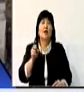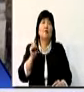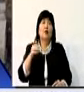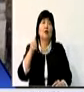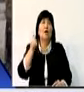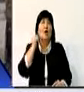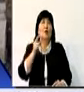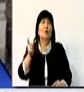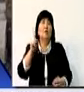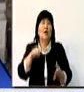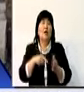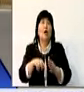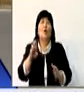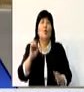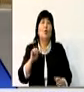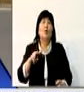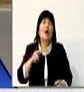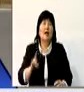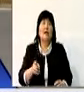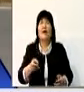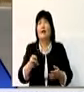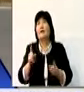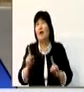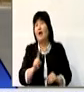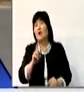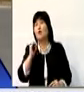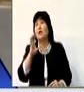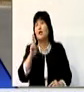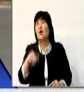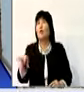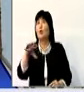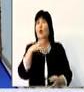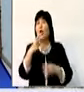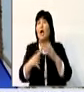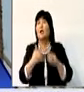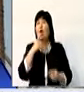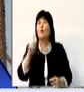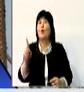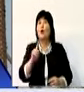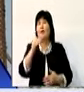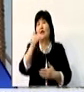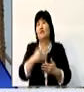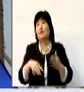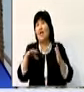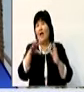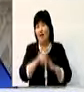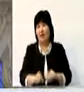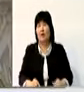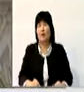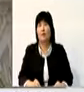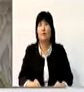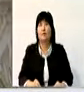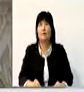жылы көне шаһар Бұлғар тарихи археологиялық кешені ЮНЕСКО-ның бүкіл әлемдік мұралар тізіміне енді. Ақерке Берікбекқызы,